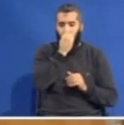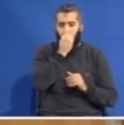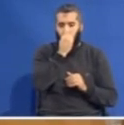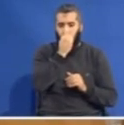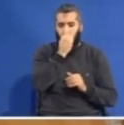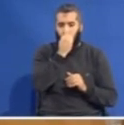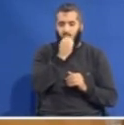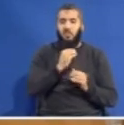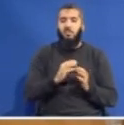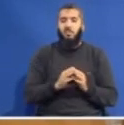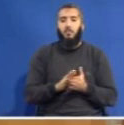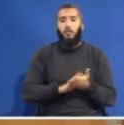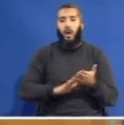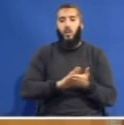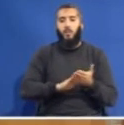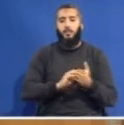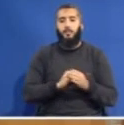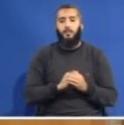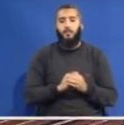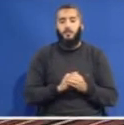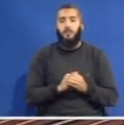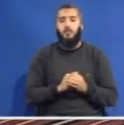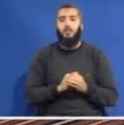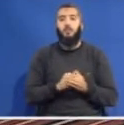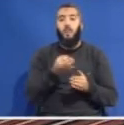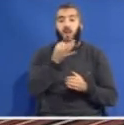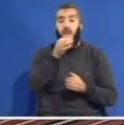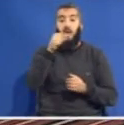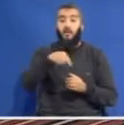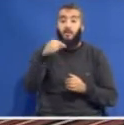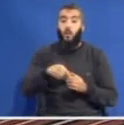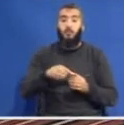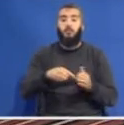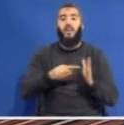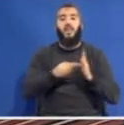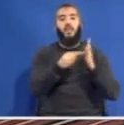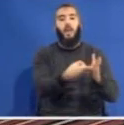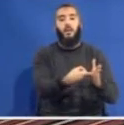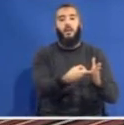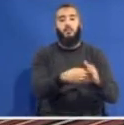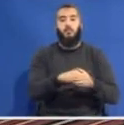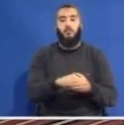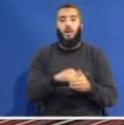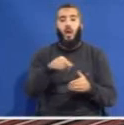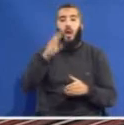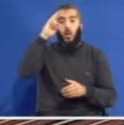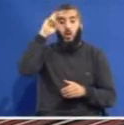الله. فاحنا نقول القضاء واجب هذا الذي قال به